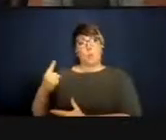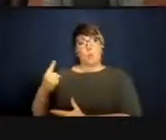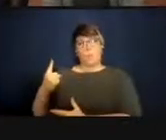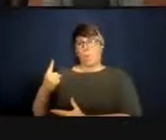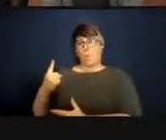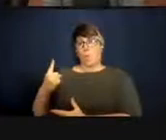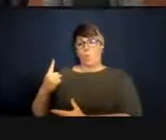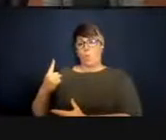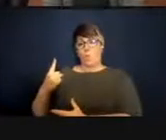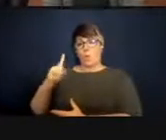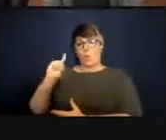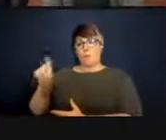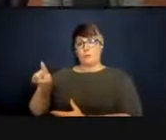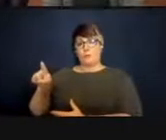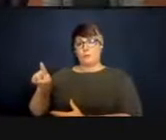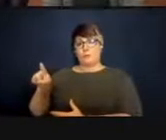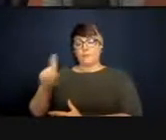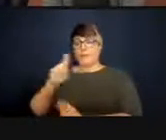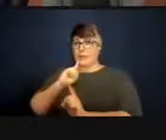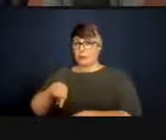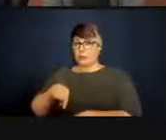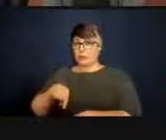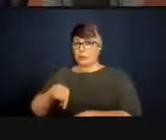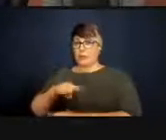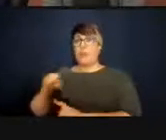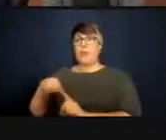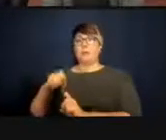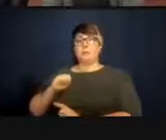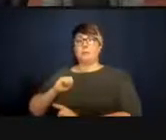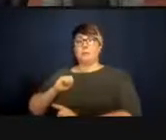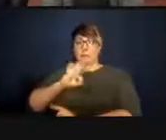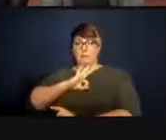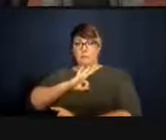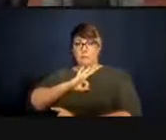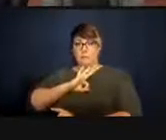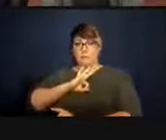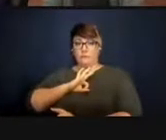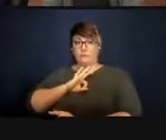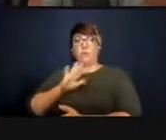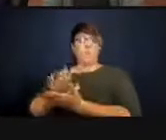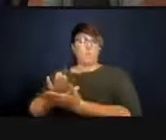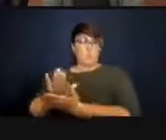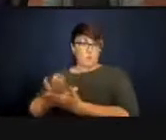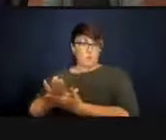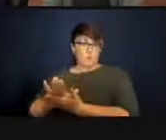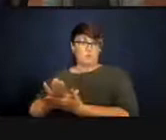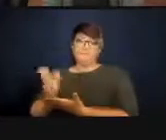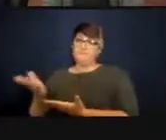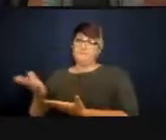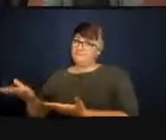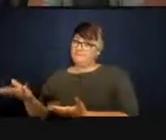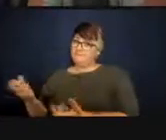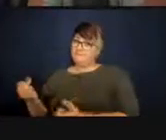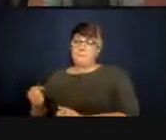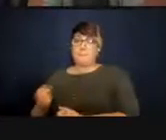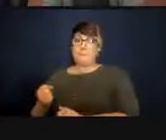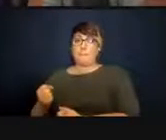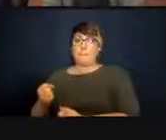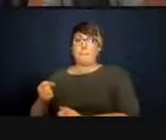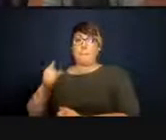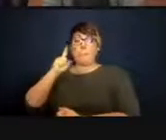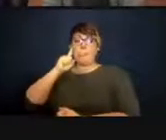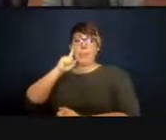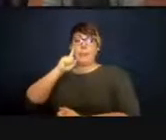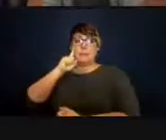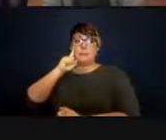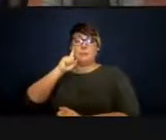matumaini ya kuwa tutapiga hatua. Na swala lingine linahusiana na